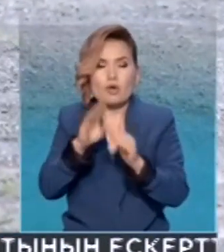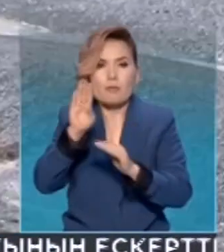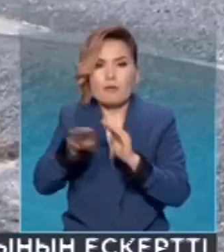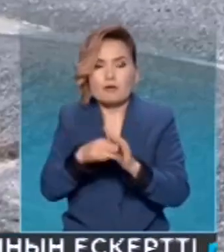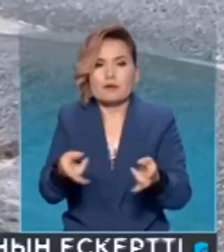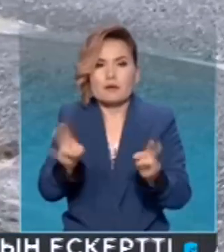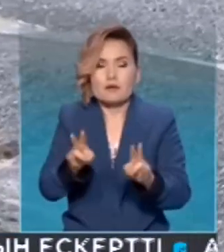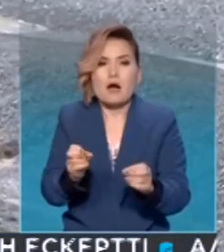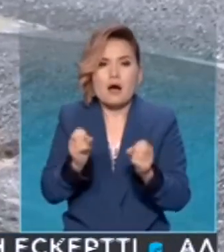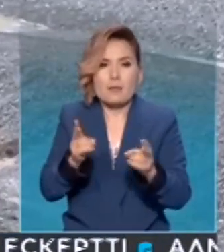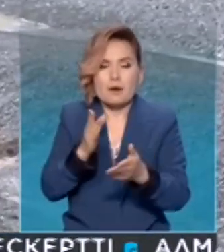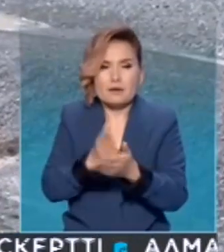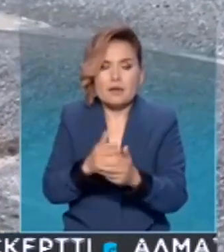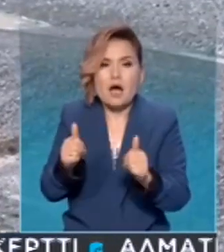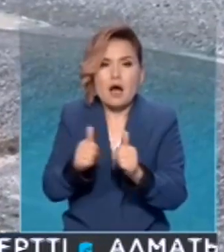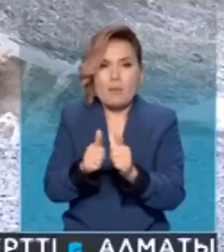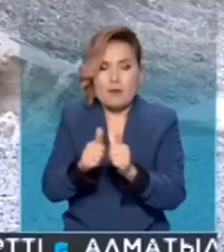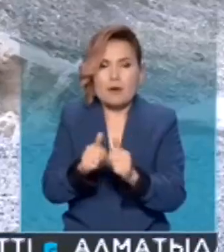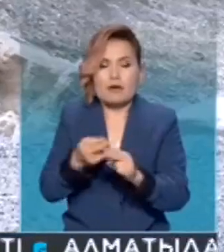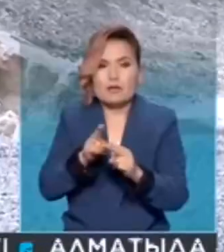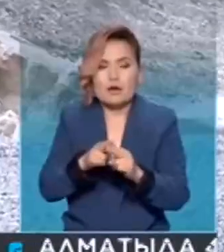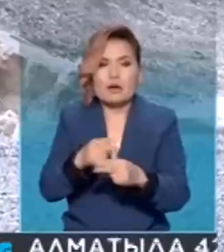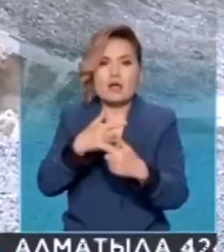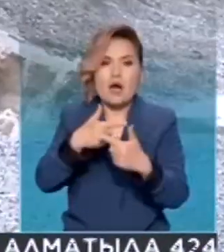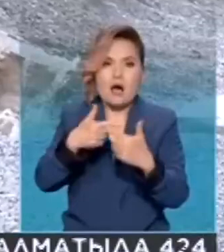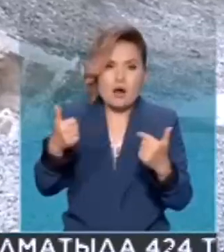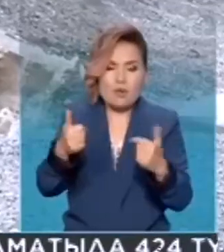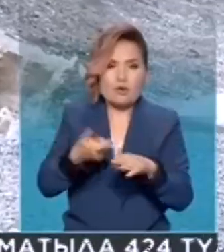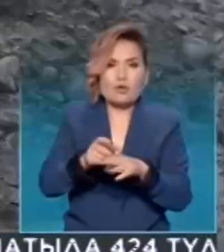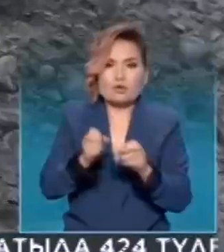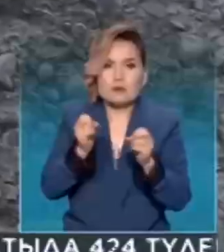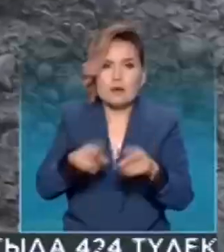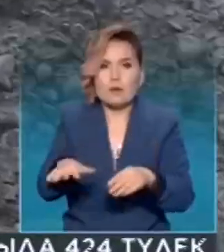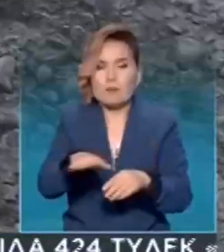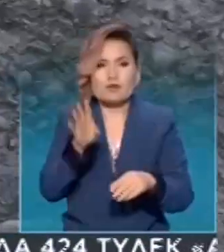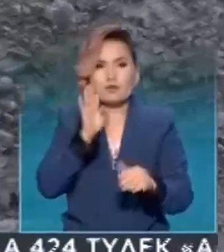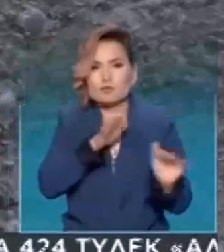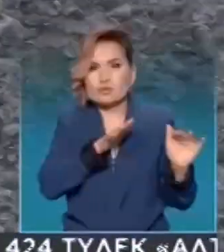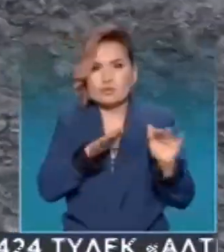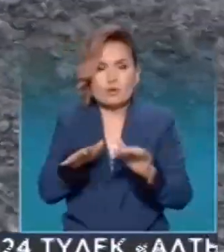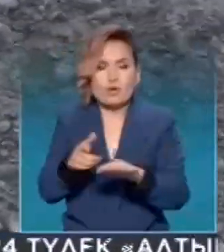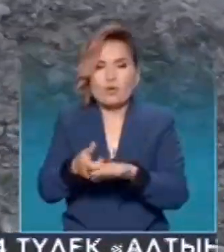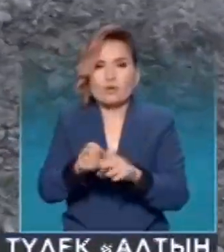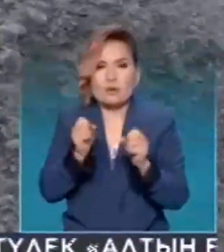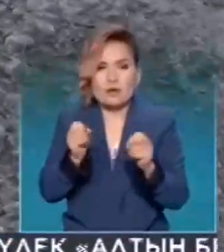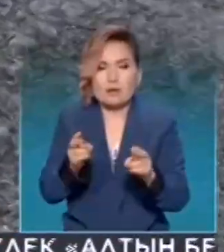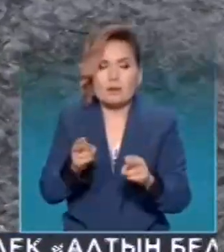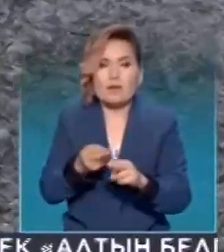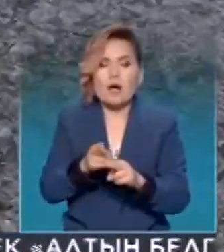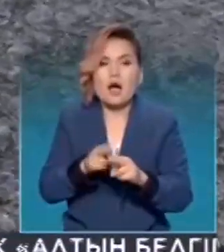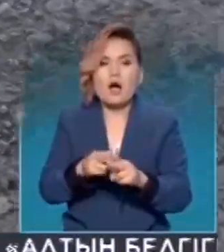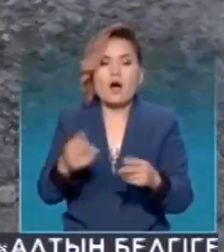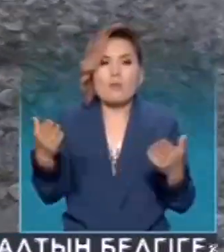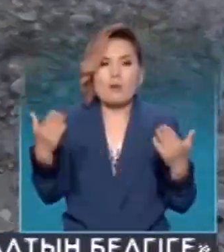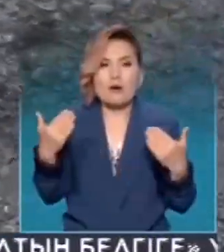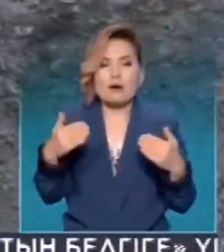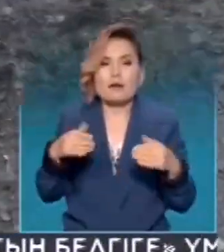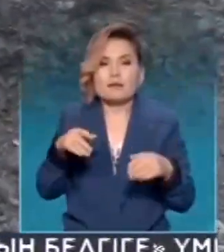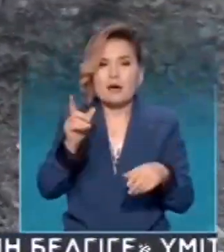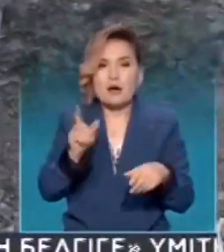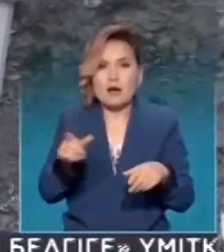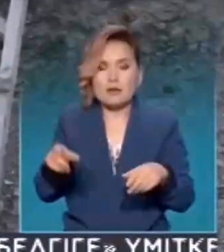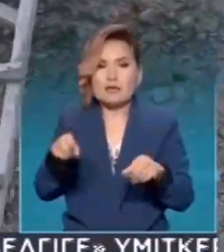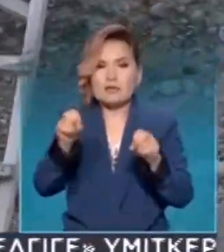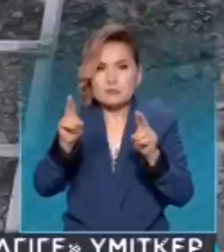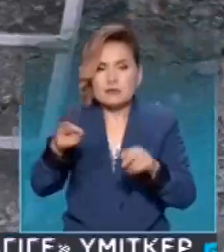жағдай. Жағалауға жақын орналасқан бірнеше демалыс орындары қауіпті аймақта тұр. Былтырғана осы жерде демалушылардың көлге түсетін арнайы